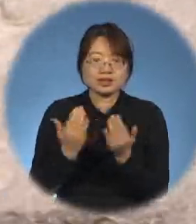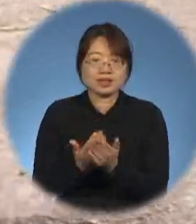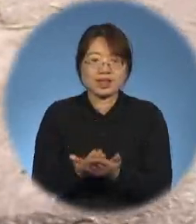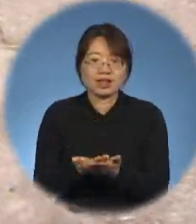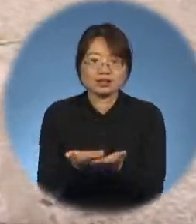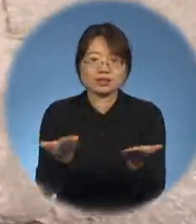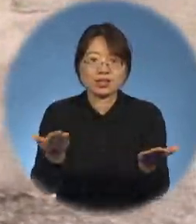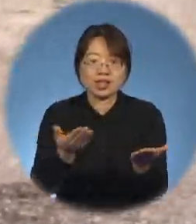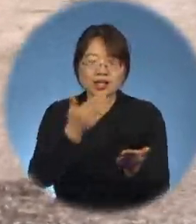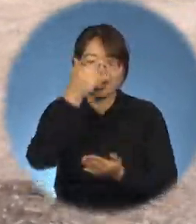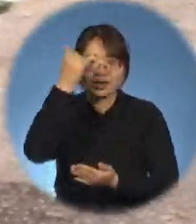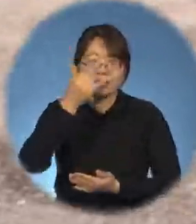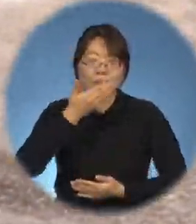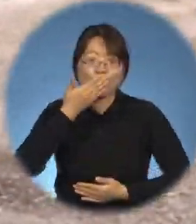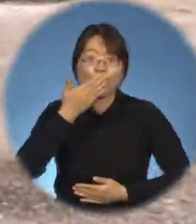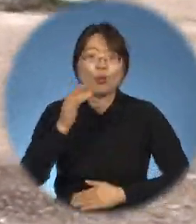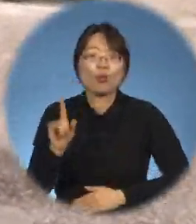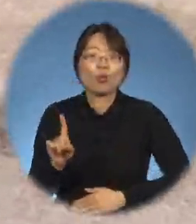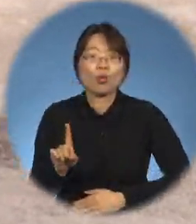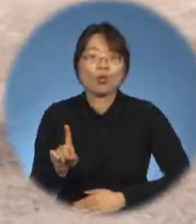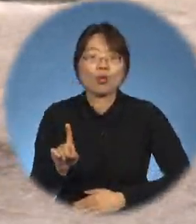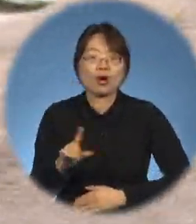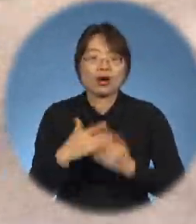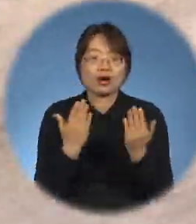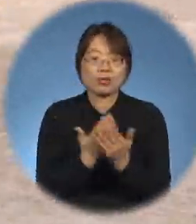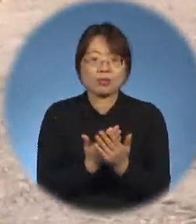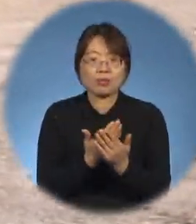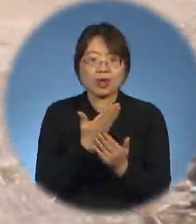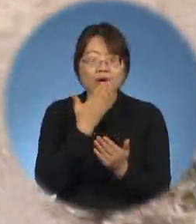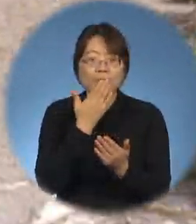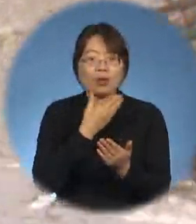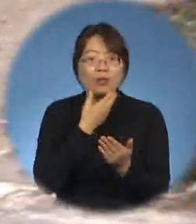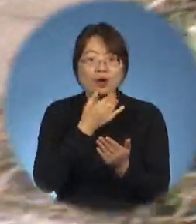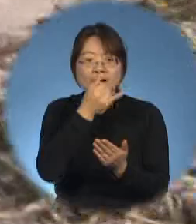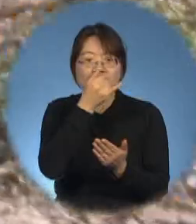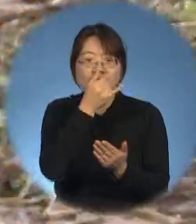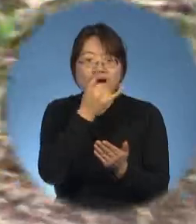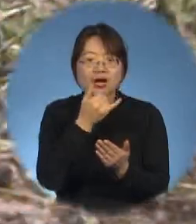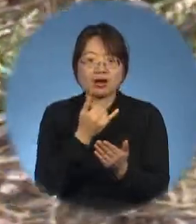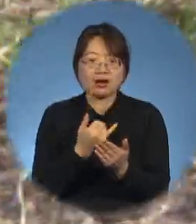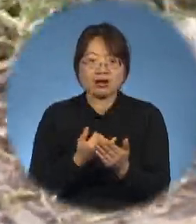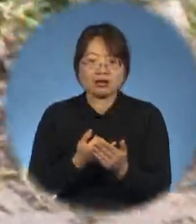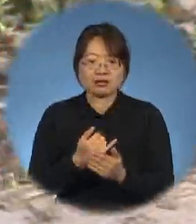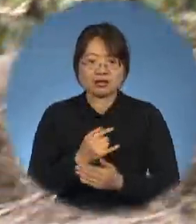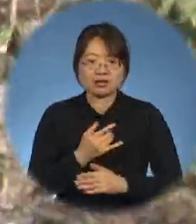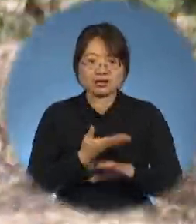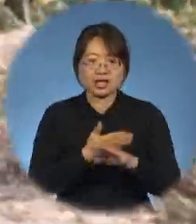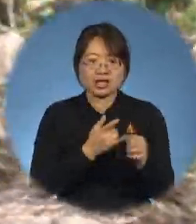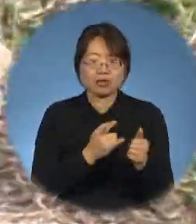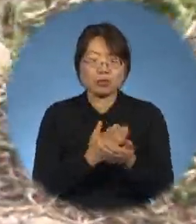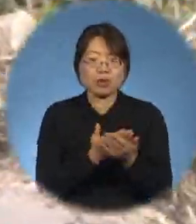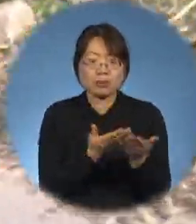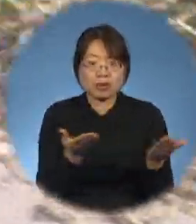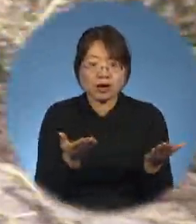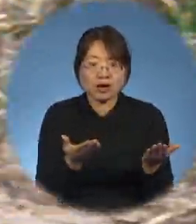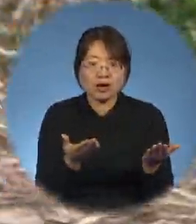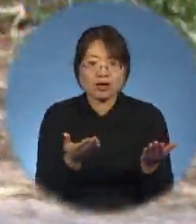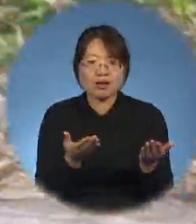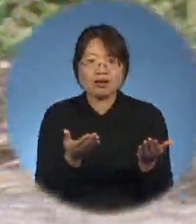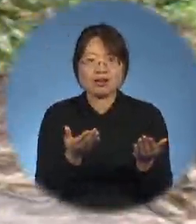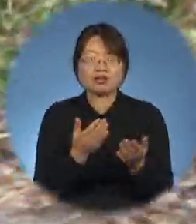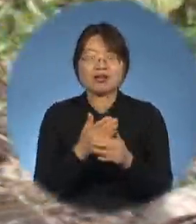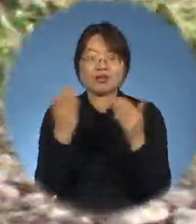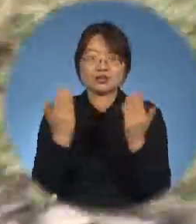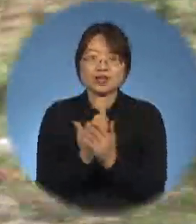나며 사랑 삶을 뭐 먹고 살까요 하하 먹을 밥이 있어 나오는 것이오 남을 죽어 살면 베풀 많다